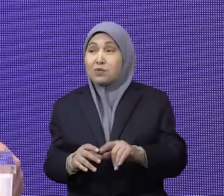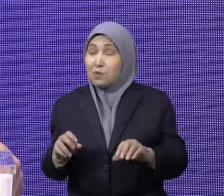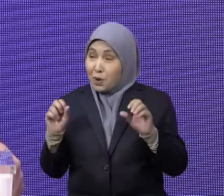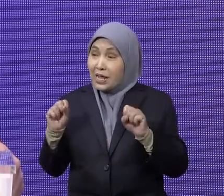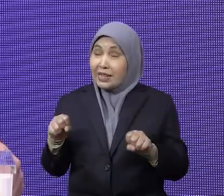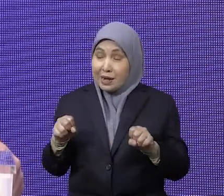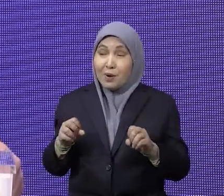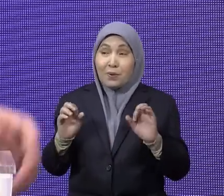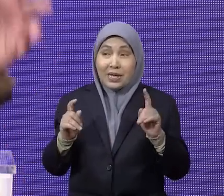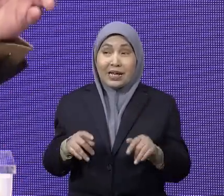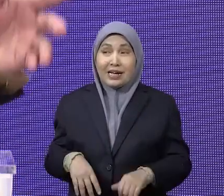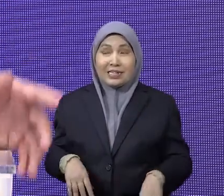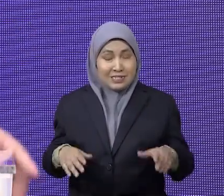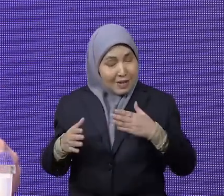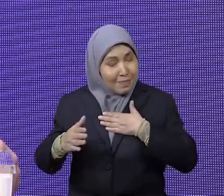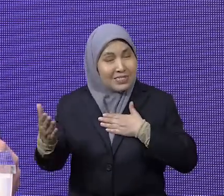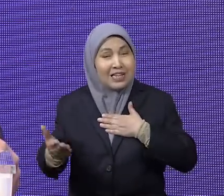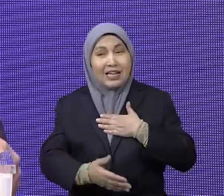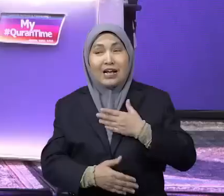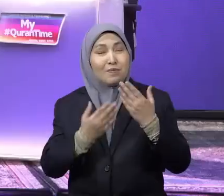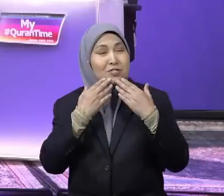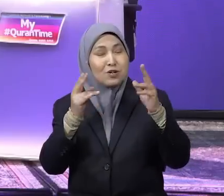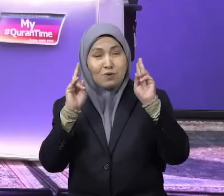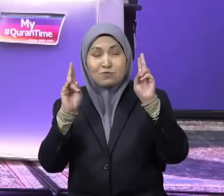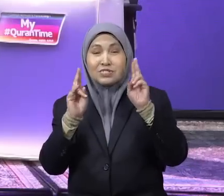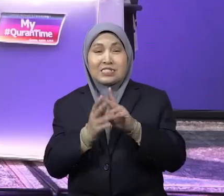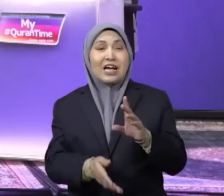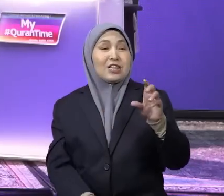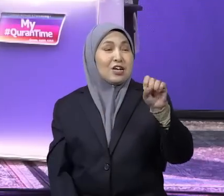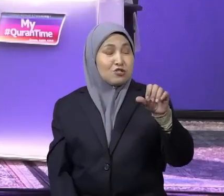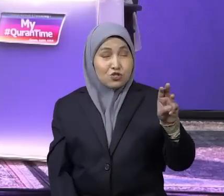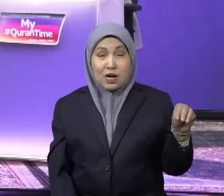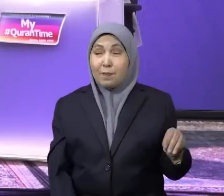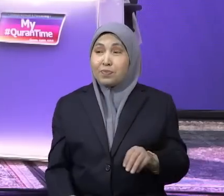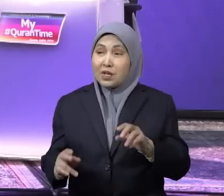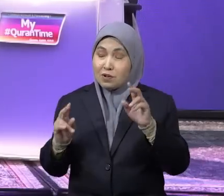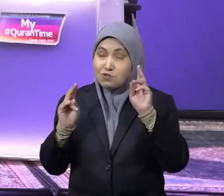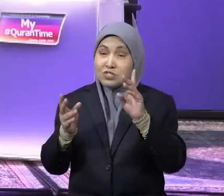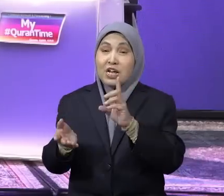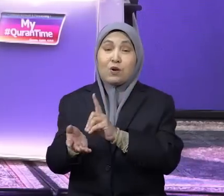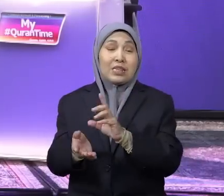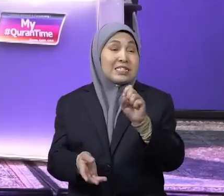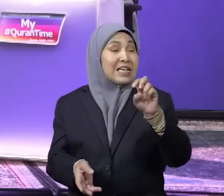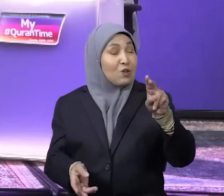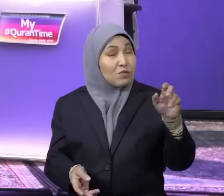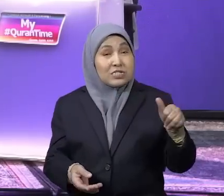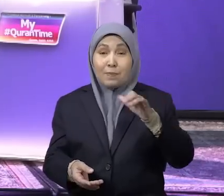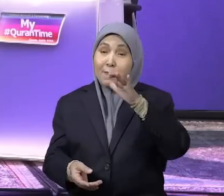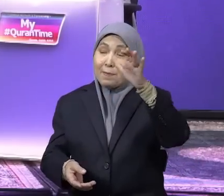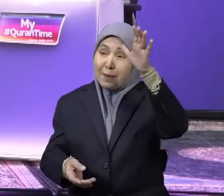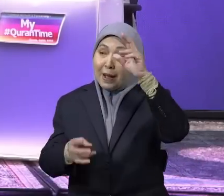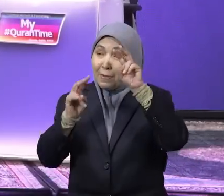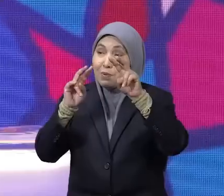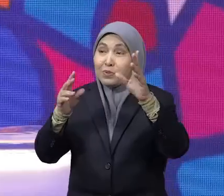Ustaz ? Baik, boleh. Insya-Allah. Silakan Ustaz. Terima kasih Al-Fadhil Ustaz Syams, Al-Fadhil Ustaz Dr. Sanusi, tuan-tuan dan puan-puan, ibu-ibu,